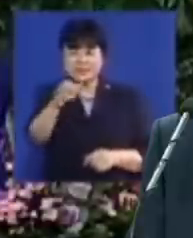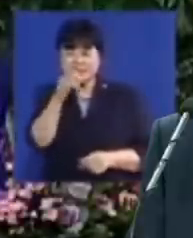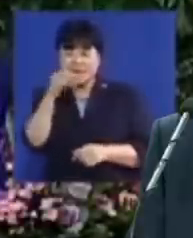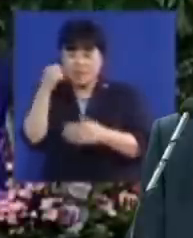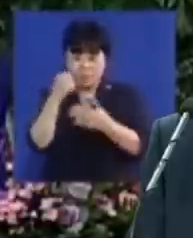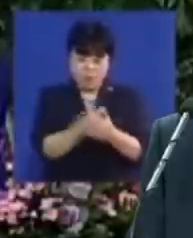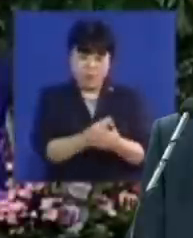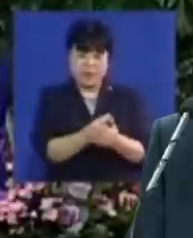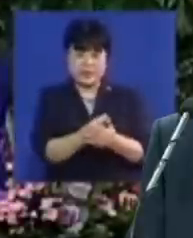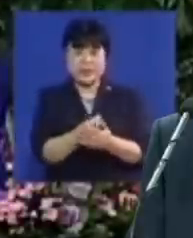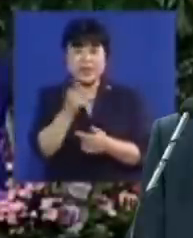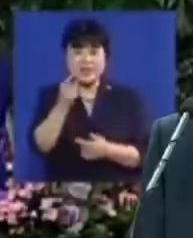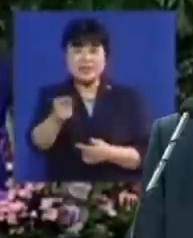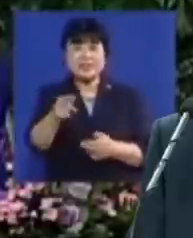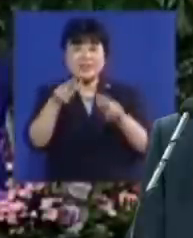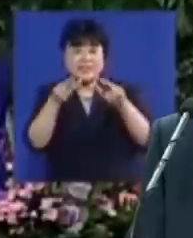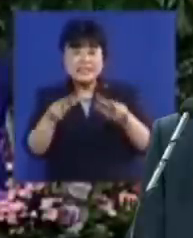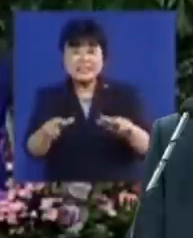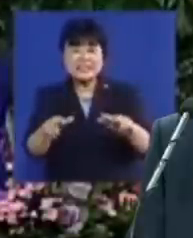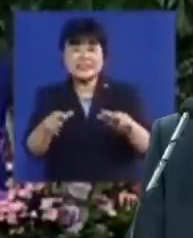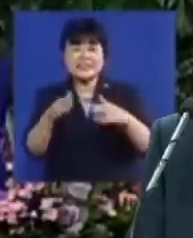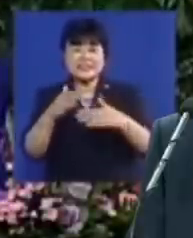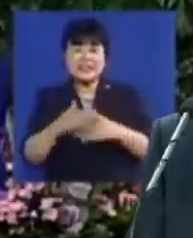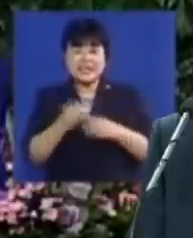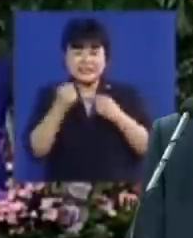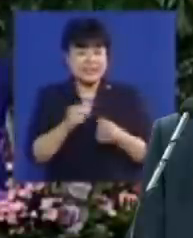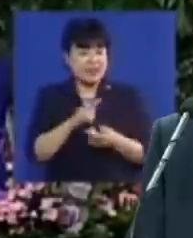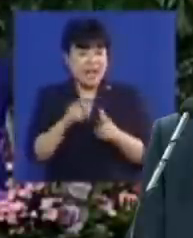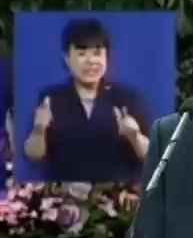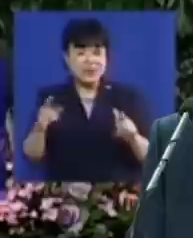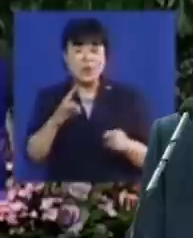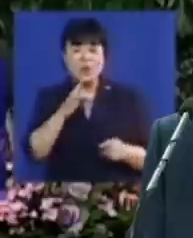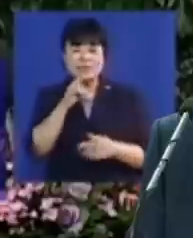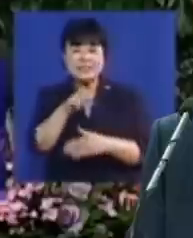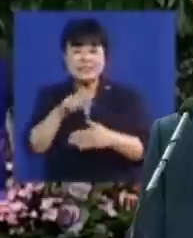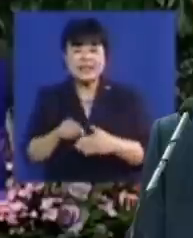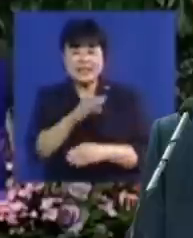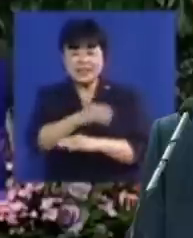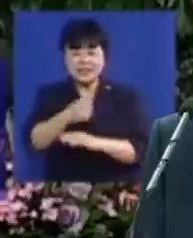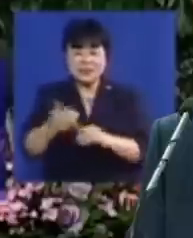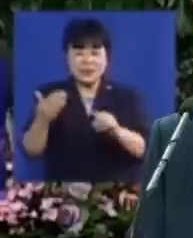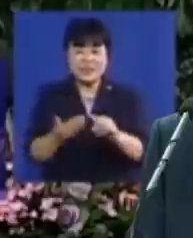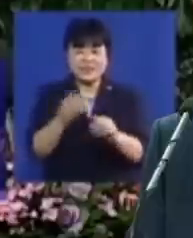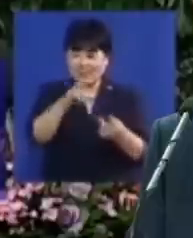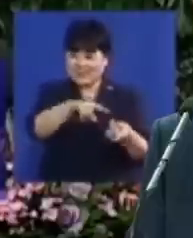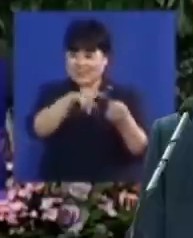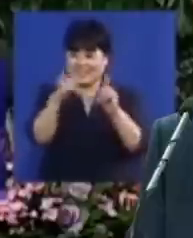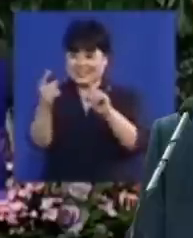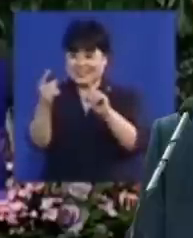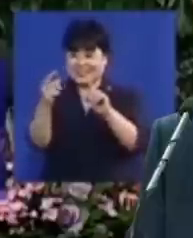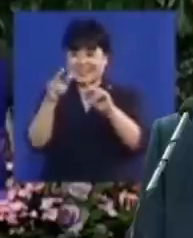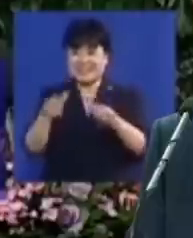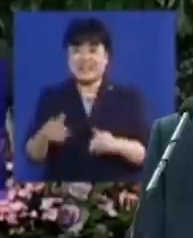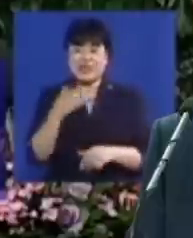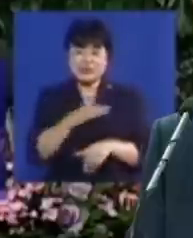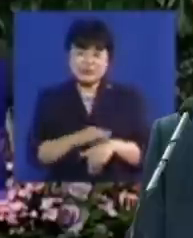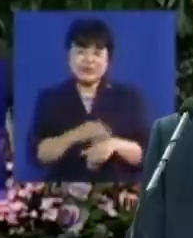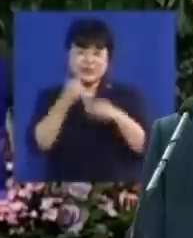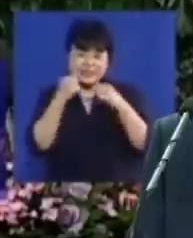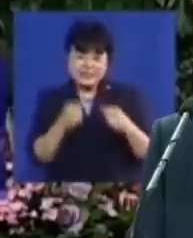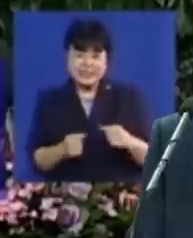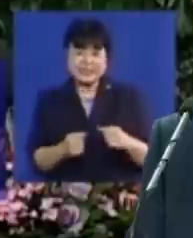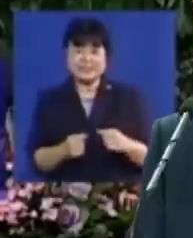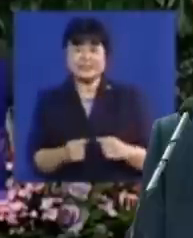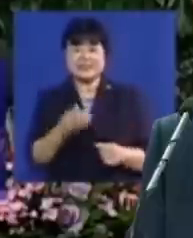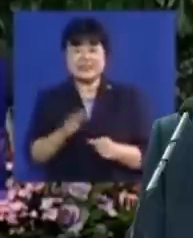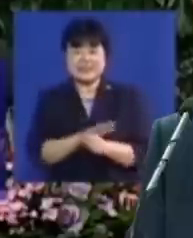박였나니 그런즉 이제 내가 산 것이 아니요 오직 내 안에 그리스도께서 사신 것이라. 이제 내가 육체 가운데 사는 것은